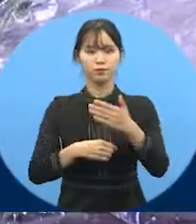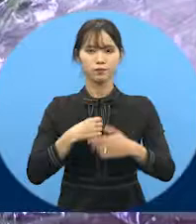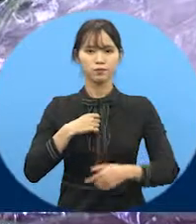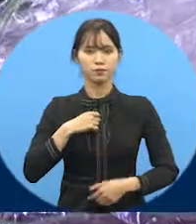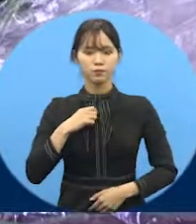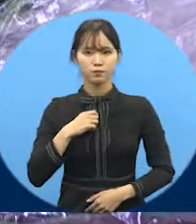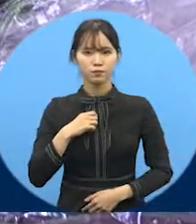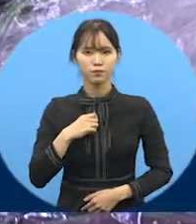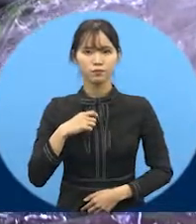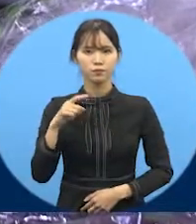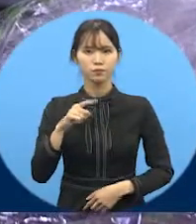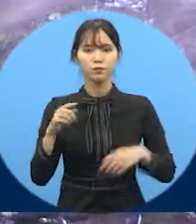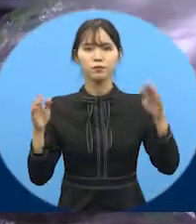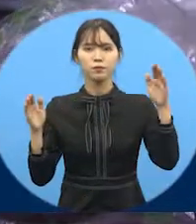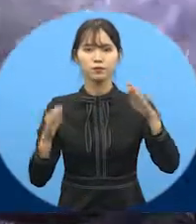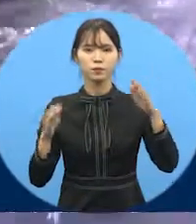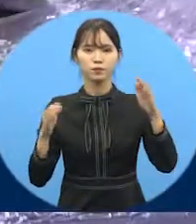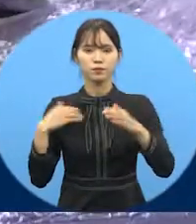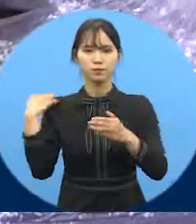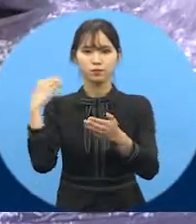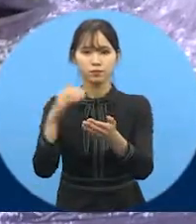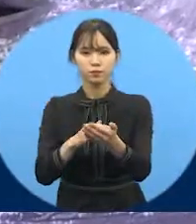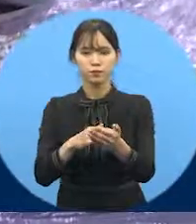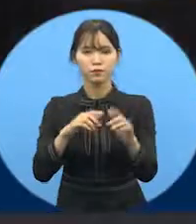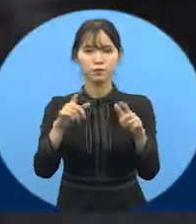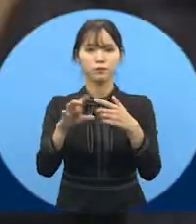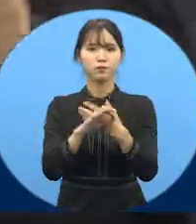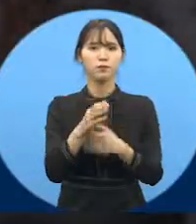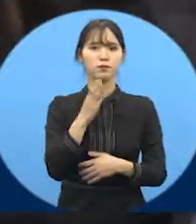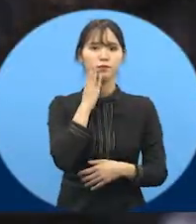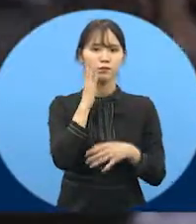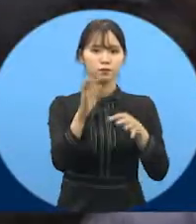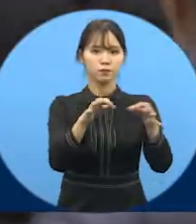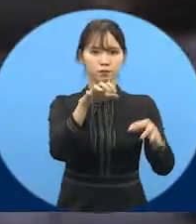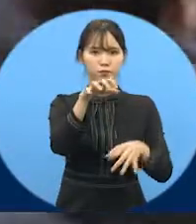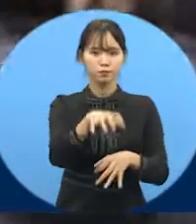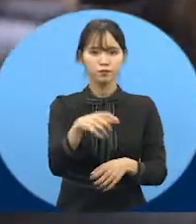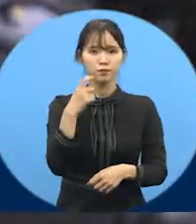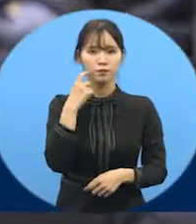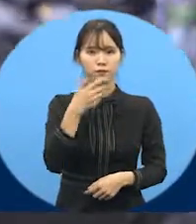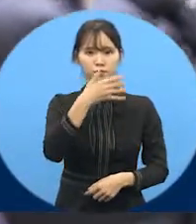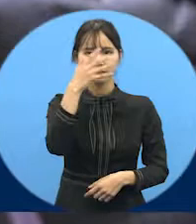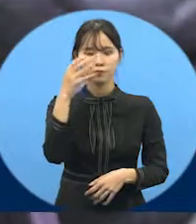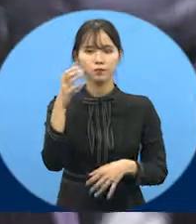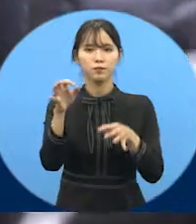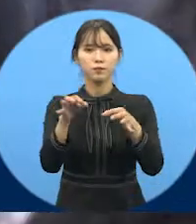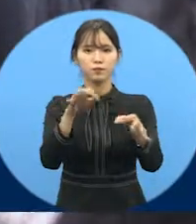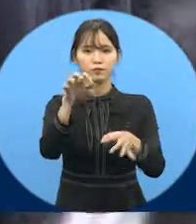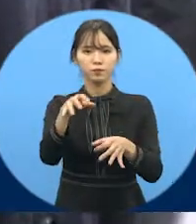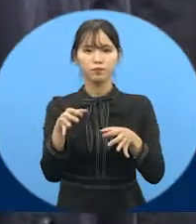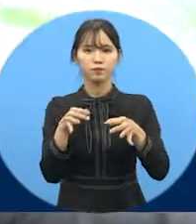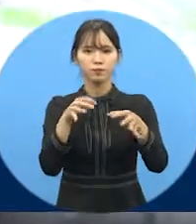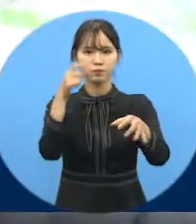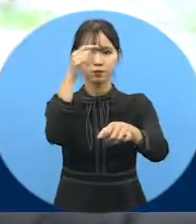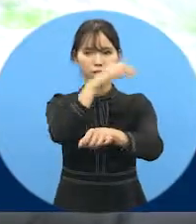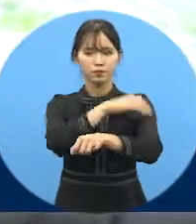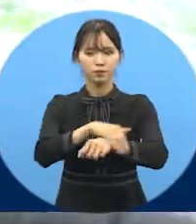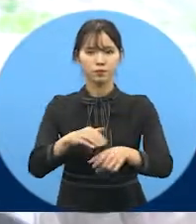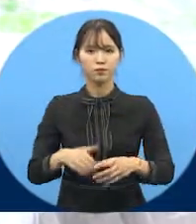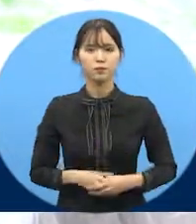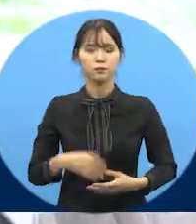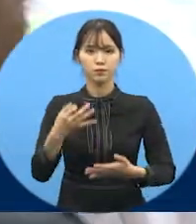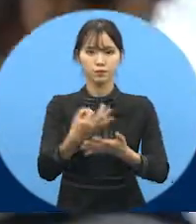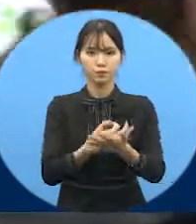교복은 전 입생 과 재학생 판매용으로 반환하거나 녹색장터 아름다운 가게에 기증 됩니다 행사